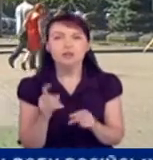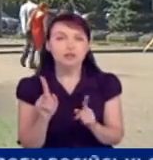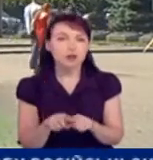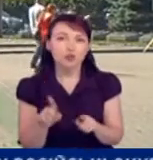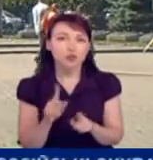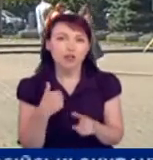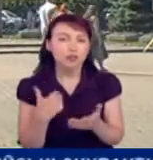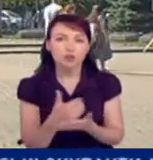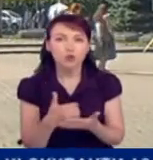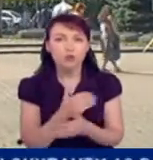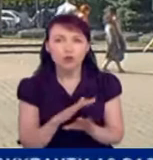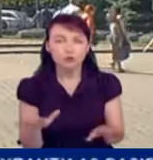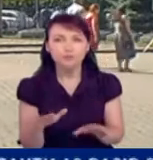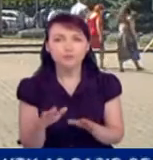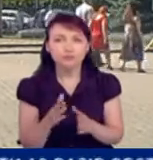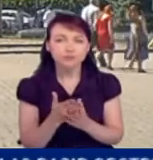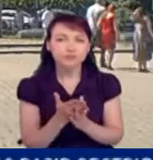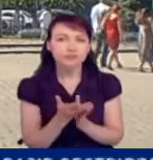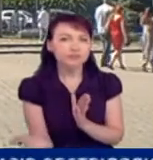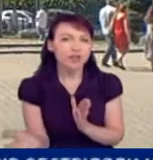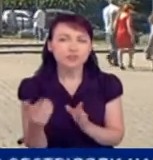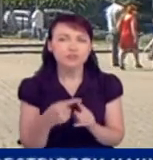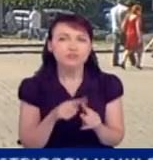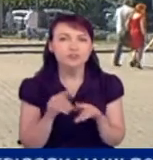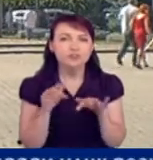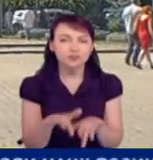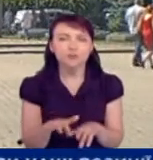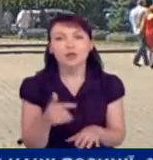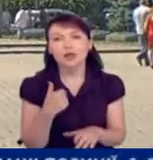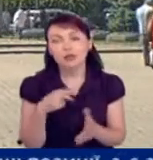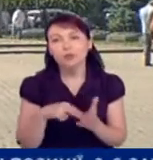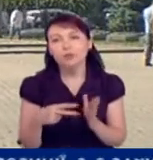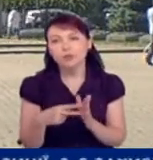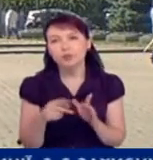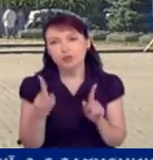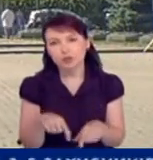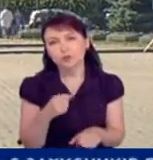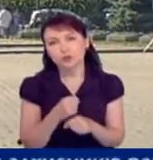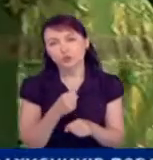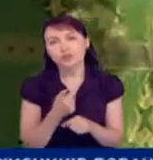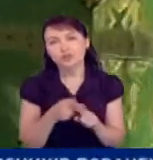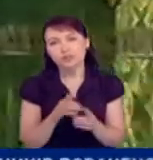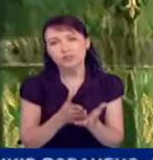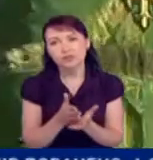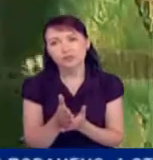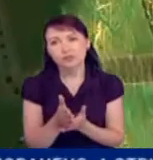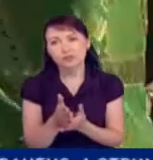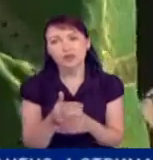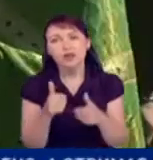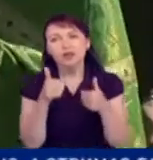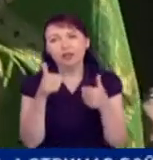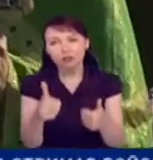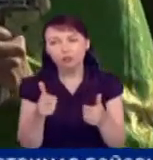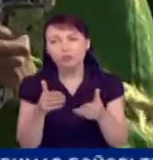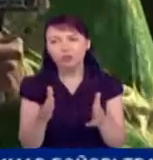не збираюся відхилятися від цієї справи. Я планую також працювати в цій самій сфері. На добрий шлях хлопців